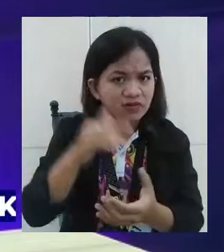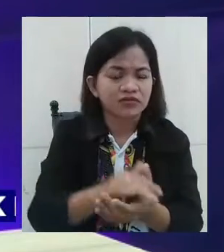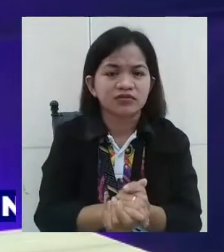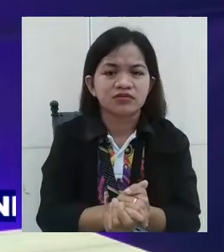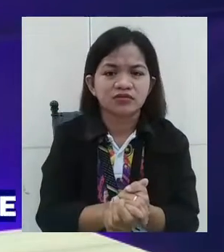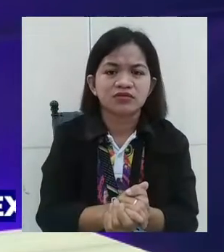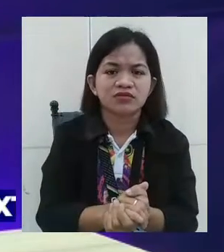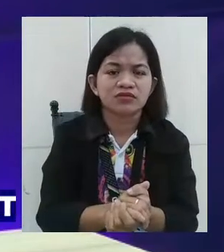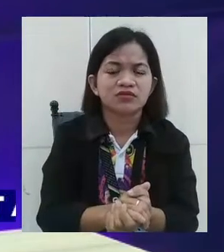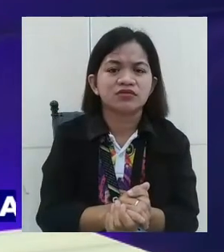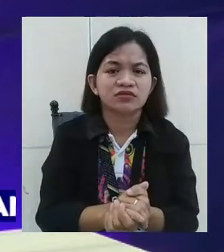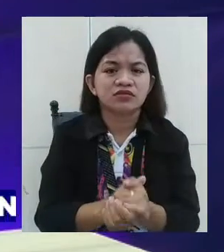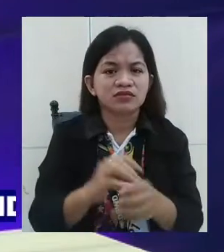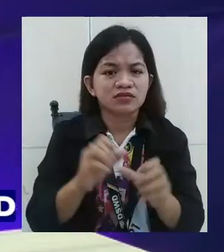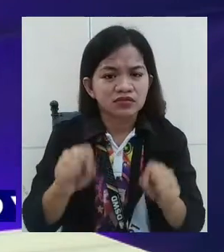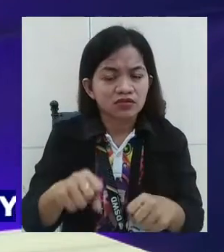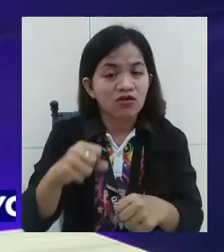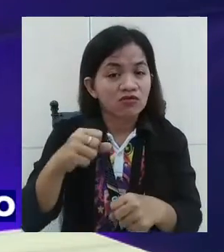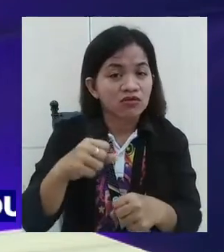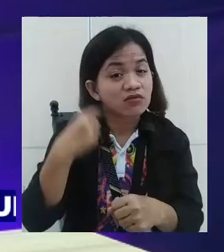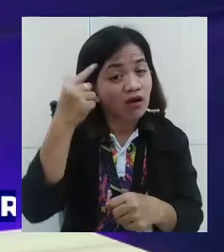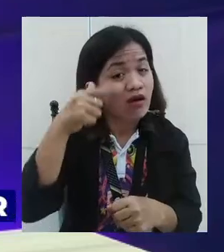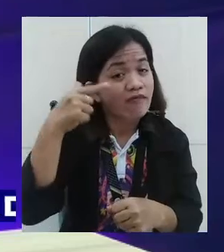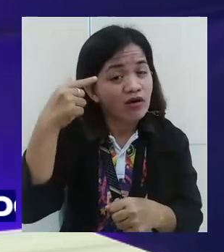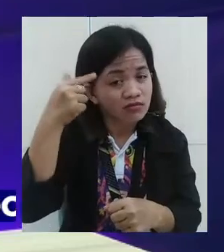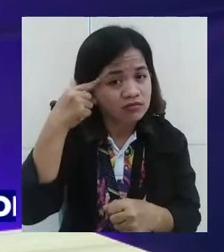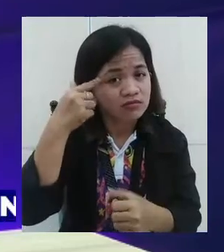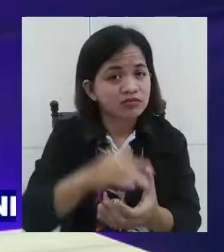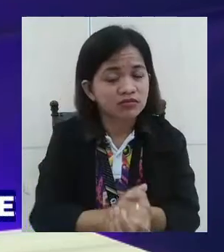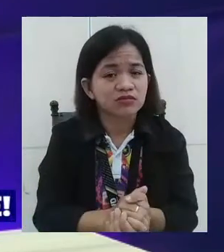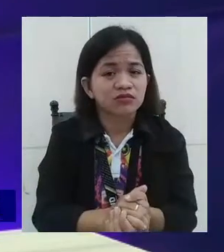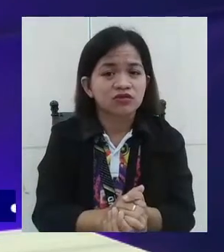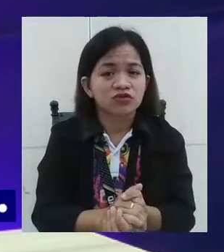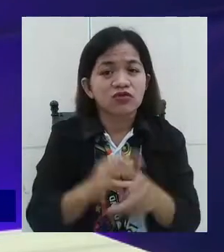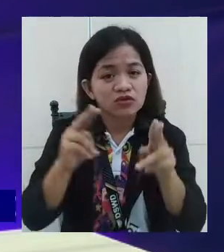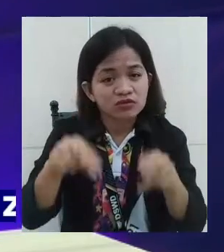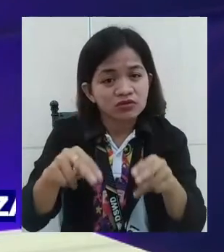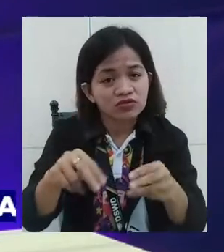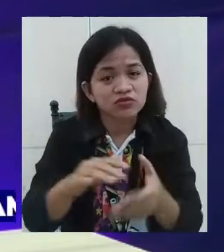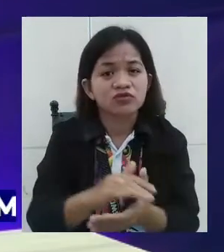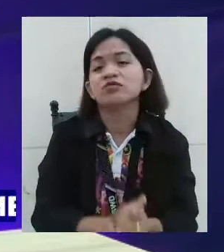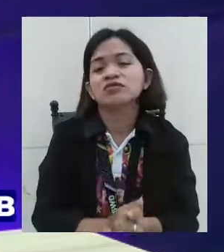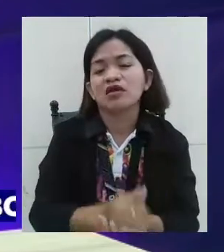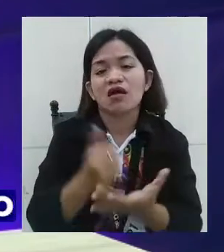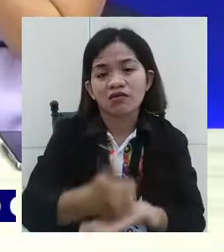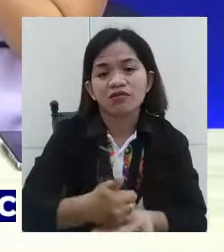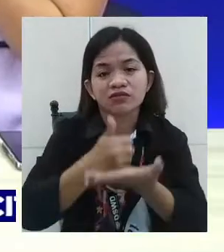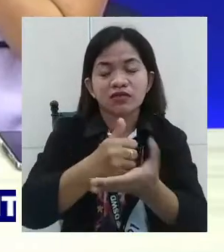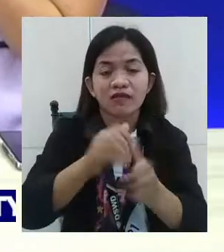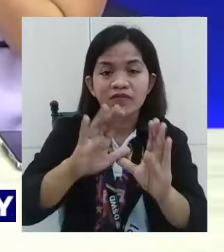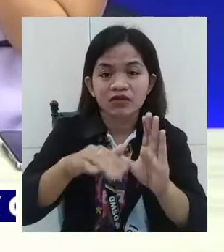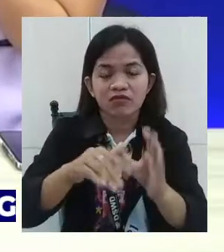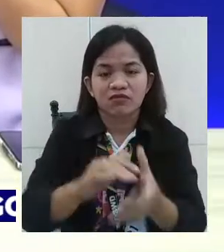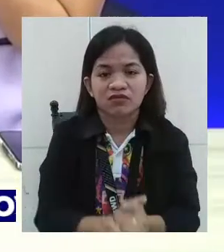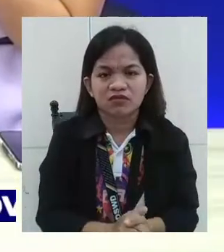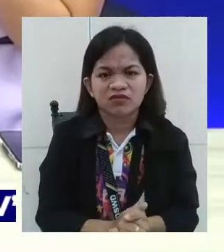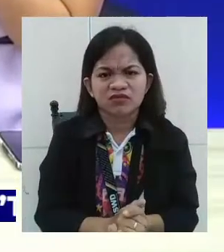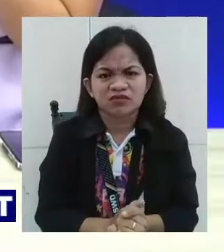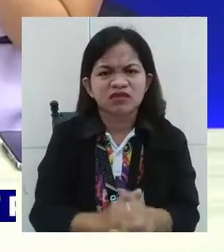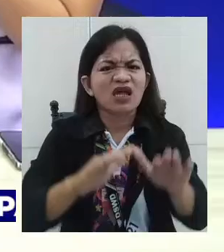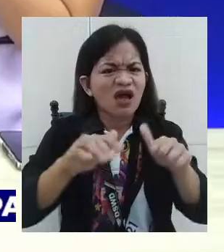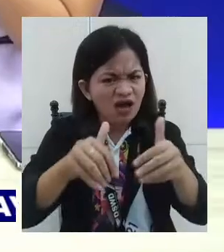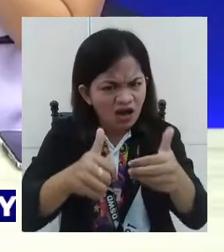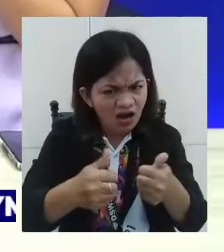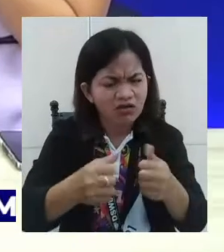pamahalaan, local government units, yung inclusion ng ating PWD sector. Paano po ba nakakatulong yung ating Regional Committee